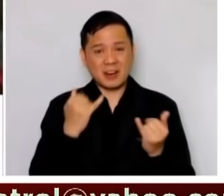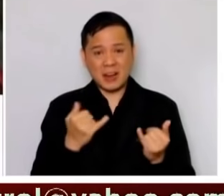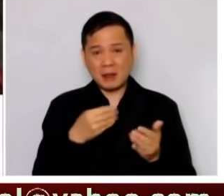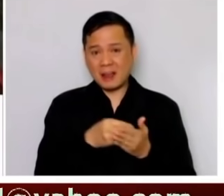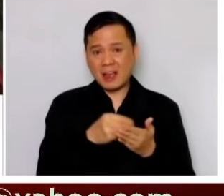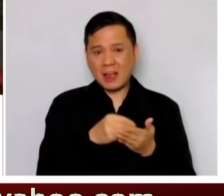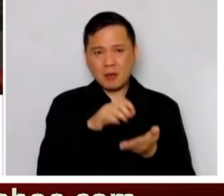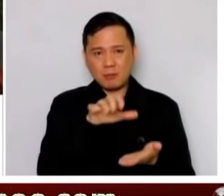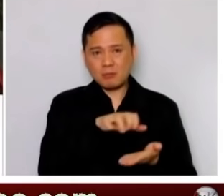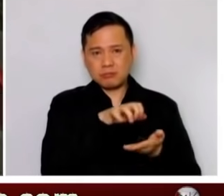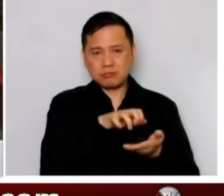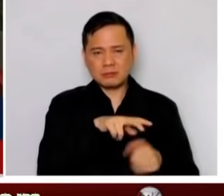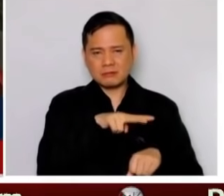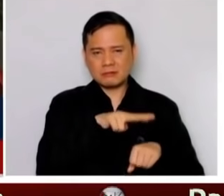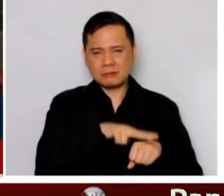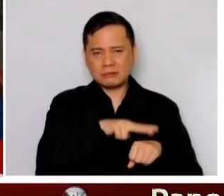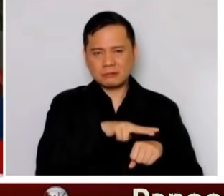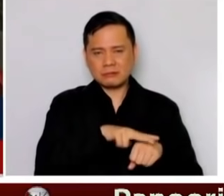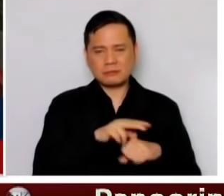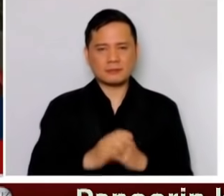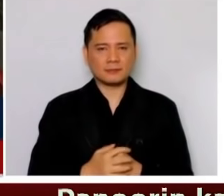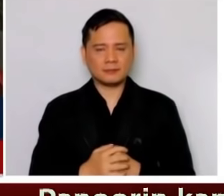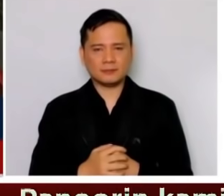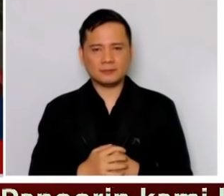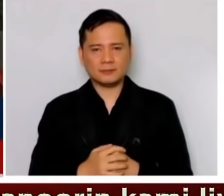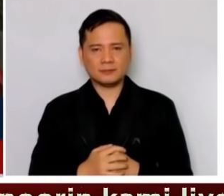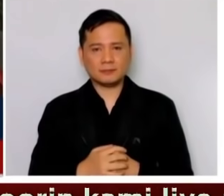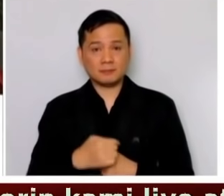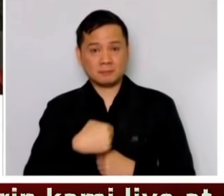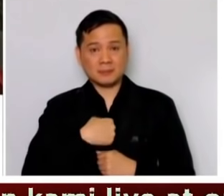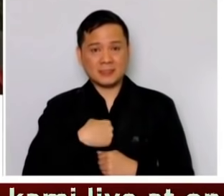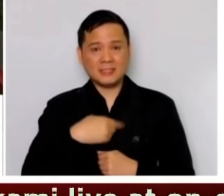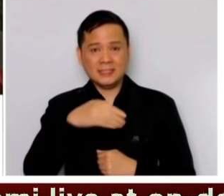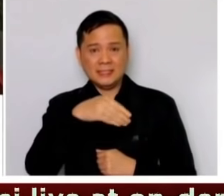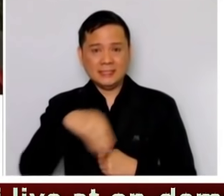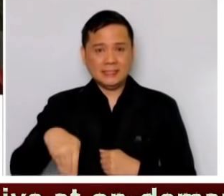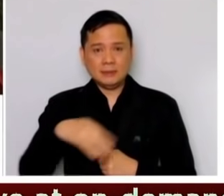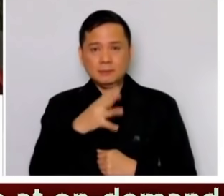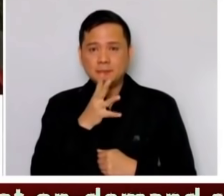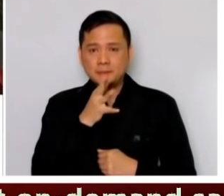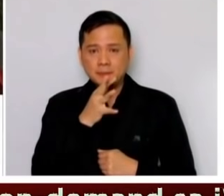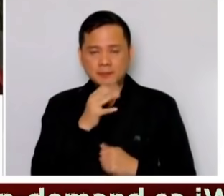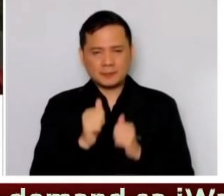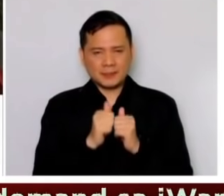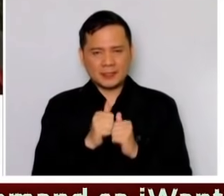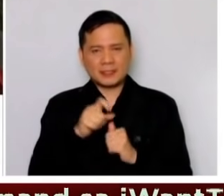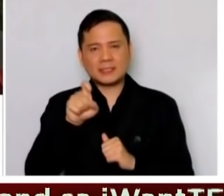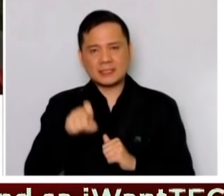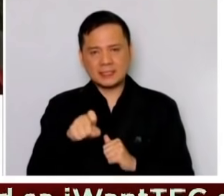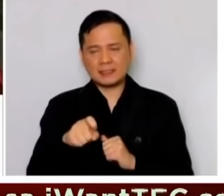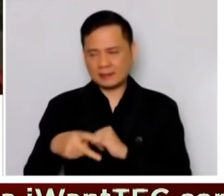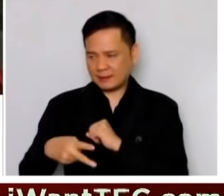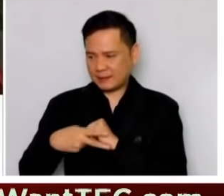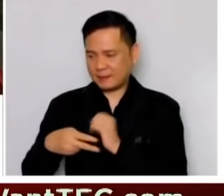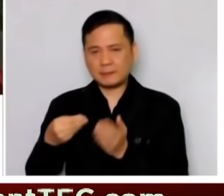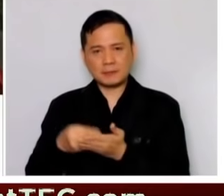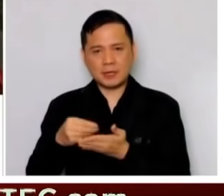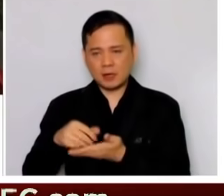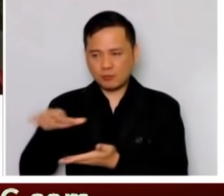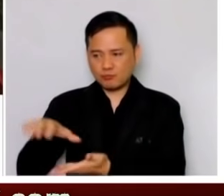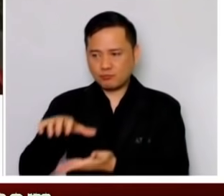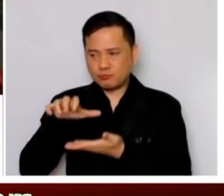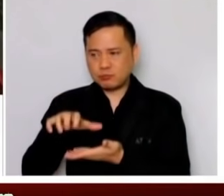Sa position ko na solo parent, kailangan may nakatabi ka para kung sakali man may